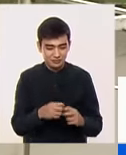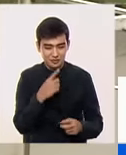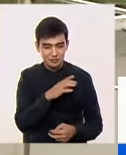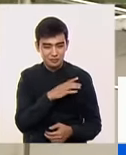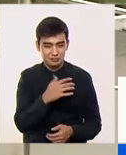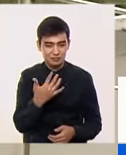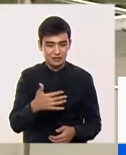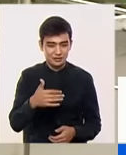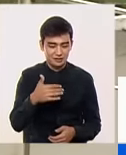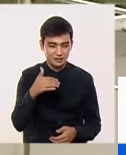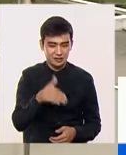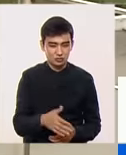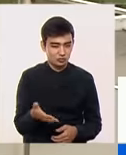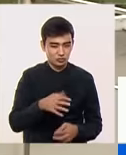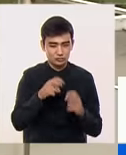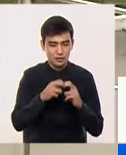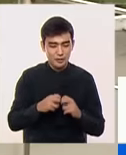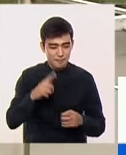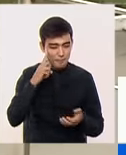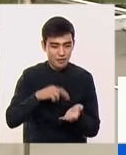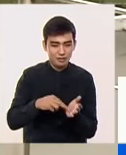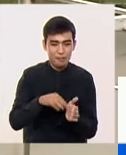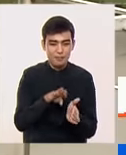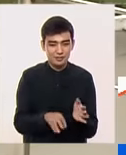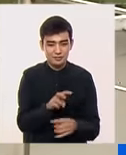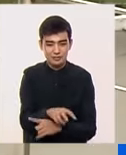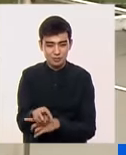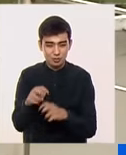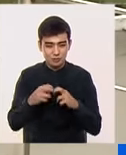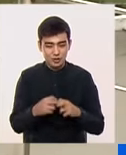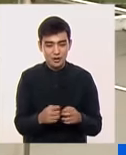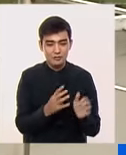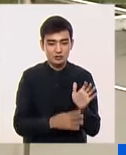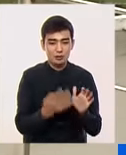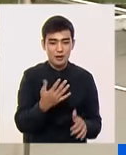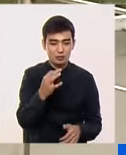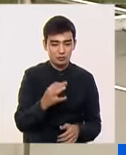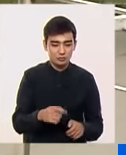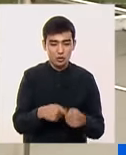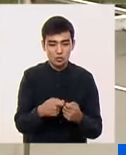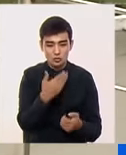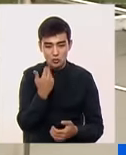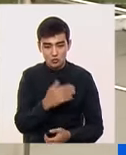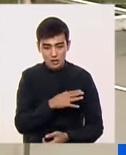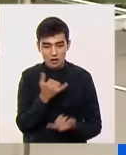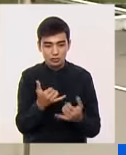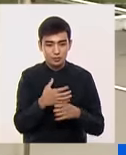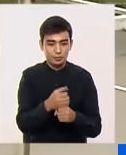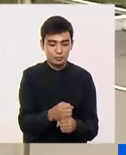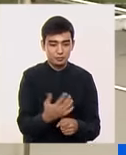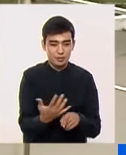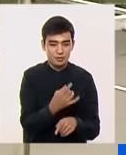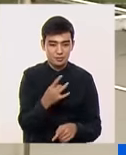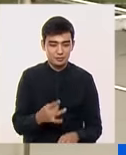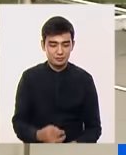50 тысяч внеплановых визитов а из них 95 процентов не выявляла нарушений сейчас же количество визитов уменьшилась в пять